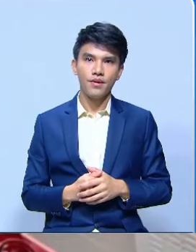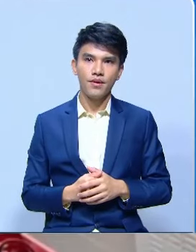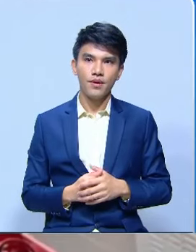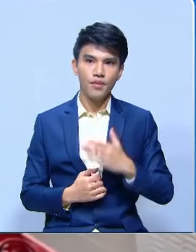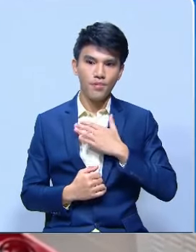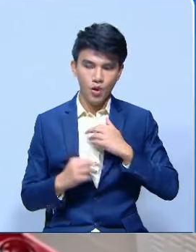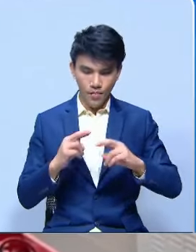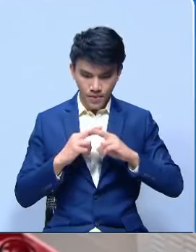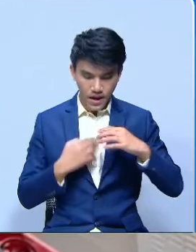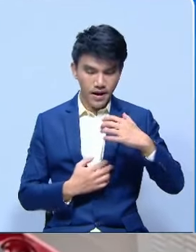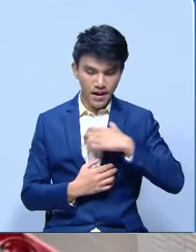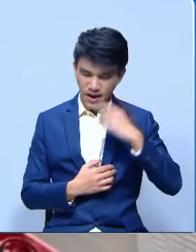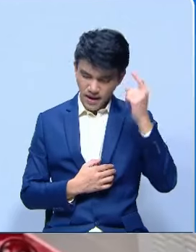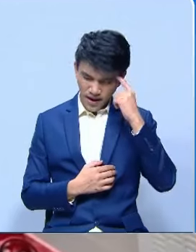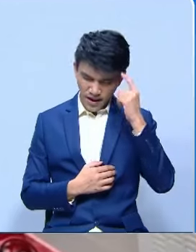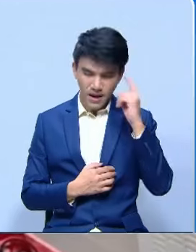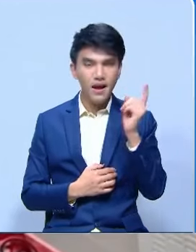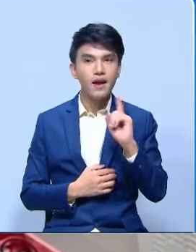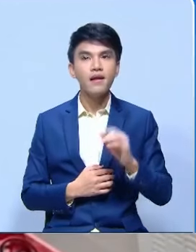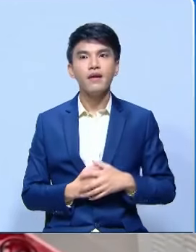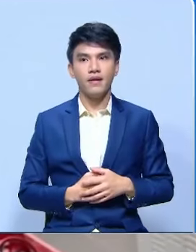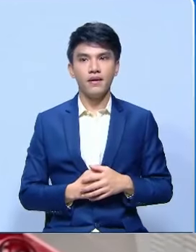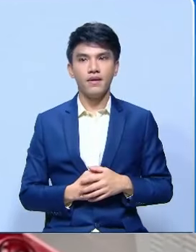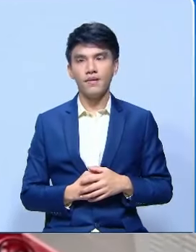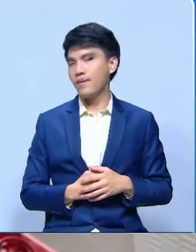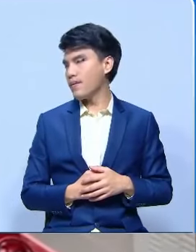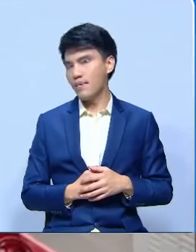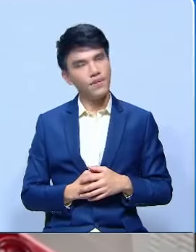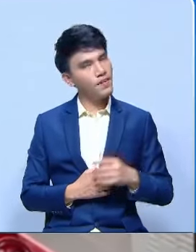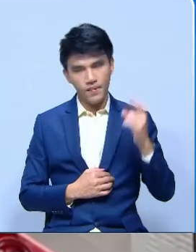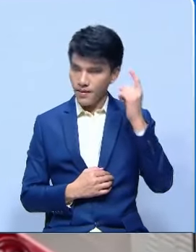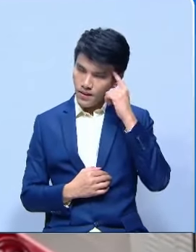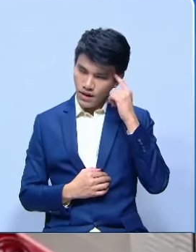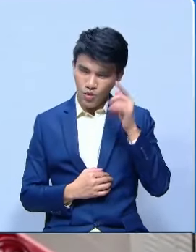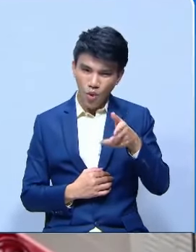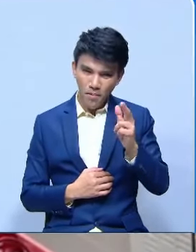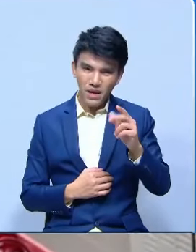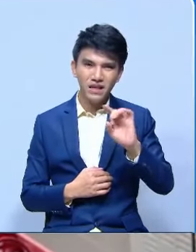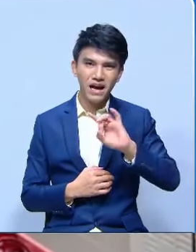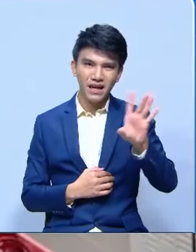อยากให้มองในมุมกลับกันด้วยพี่แบบอย่าไปมองประเด็นแค่เรื่องปืนพี่